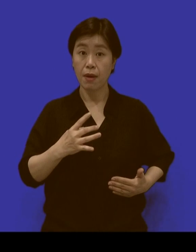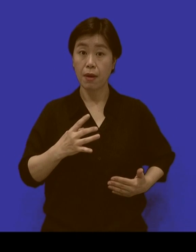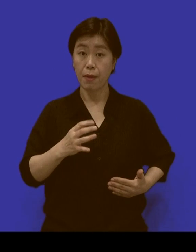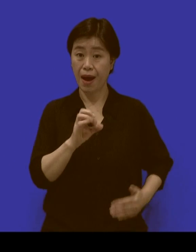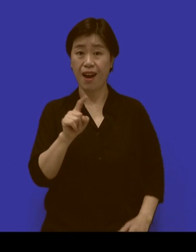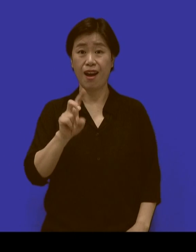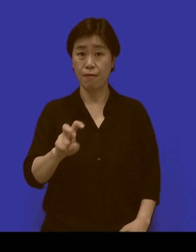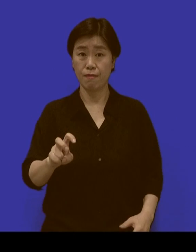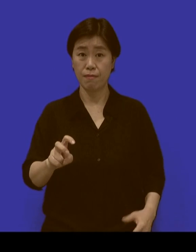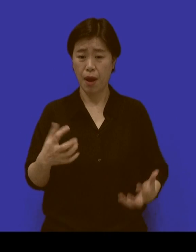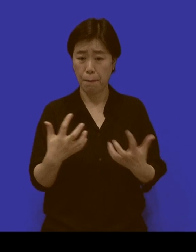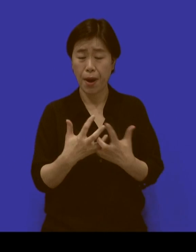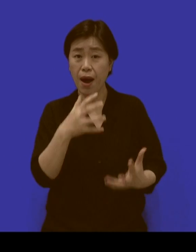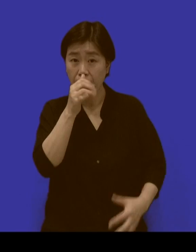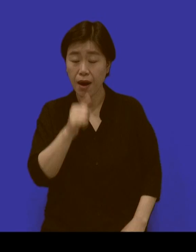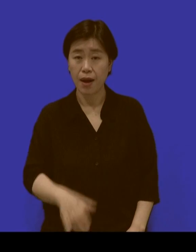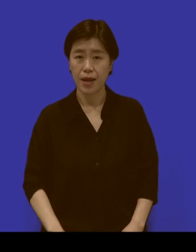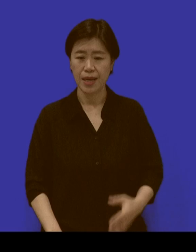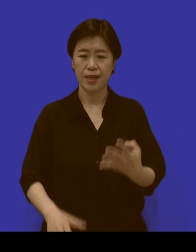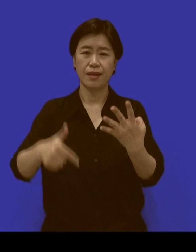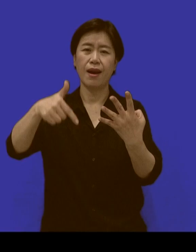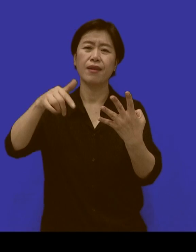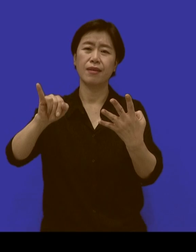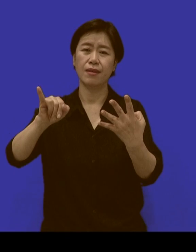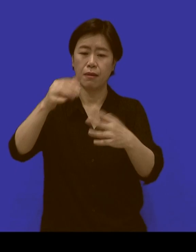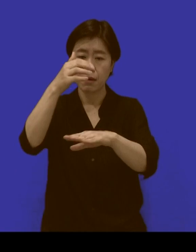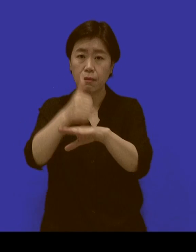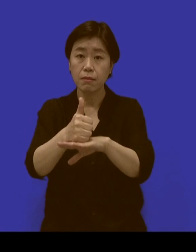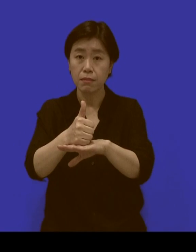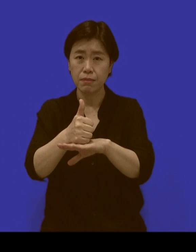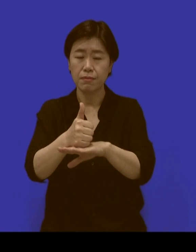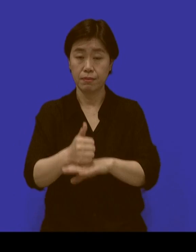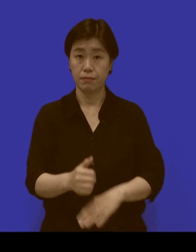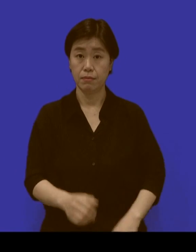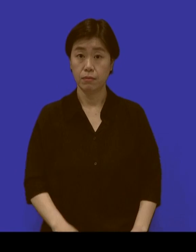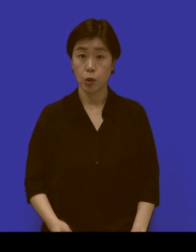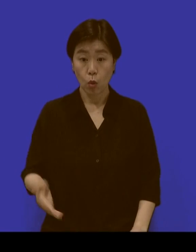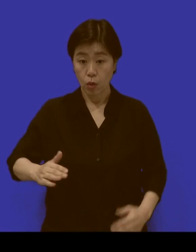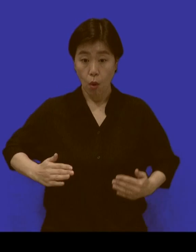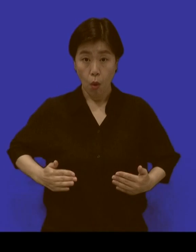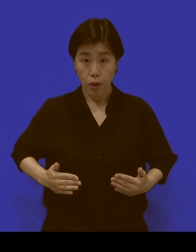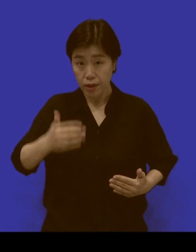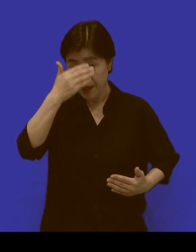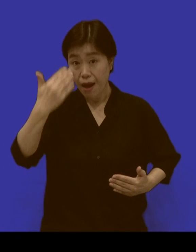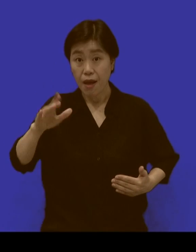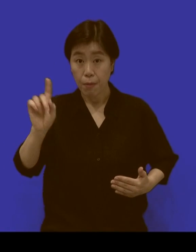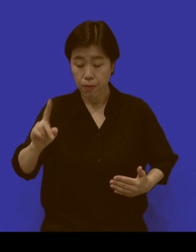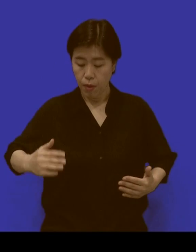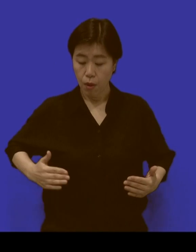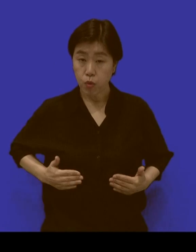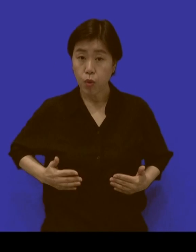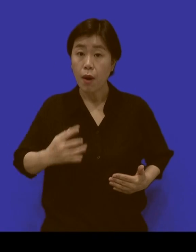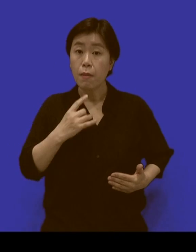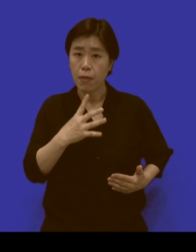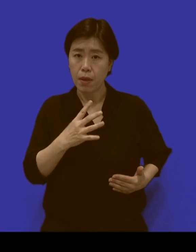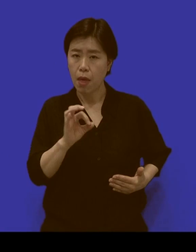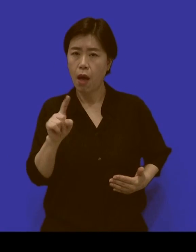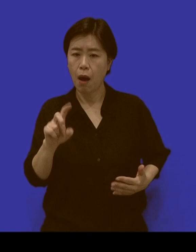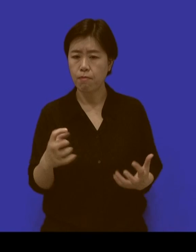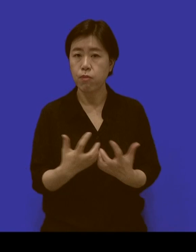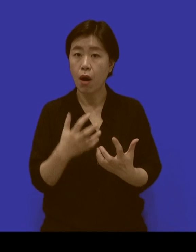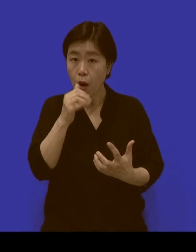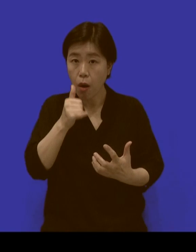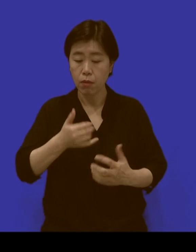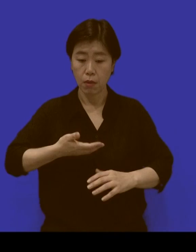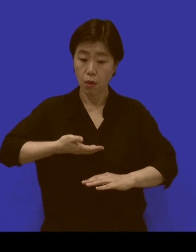이제 네. 우리가 사기라고 하는데 네. 근데 이제 그 외에 다른 장기로는 퍼지지는 않았어요. 사실은. 네. 다행이네요. 네.